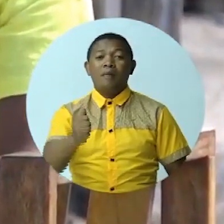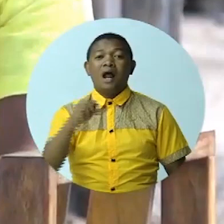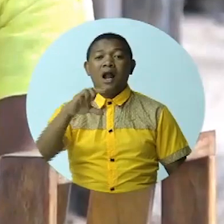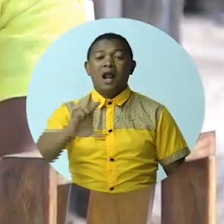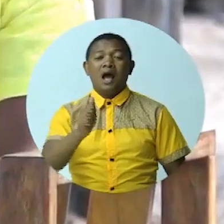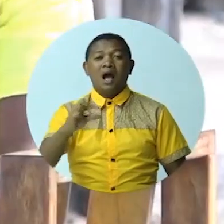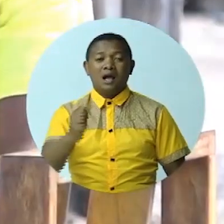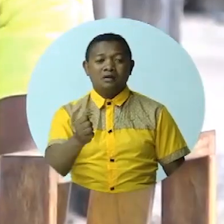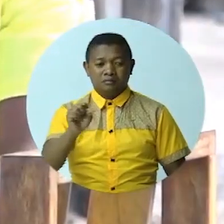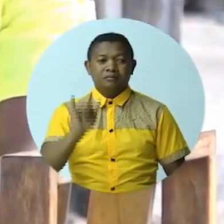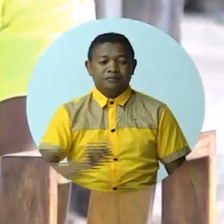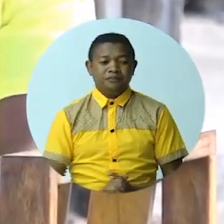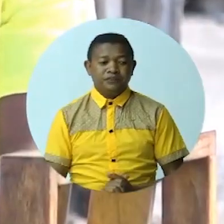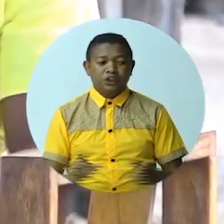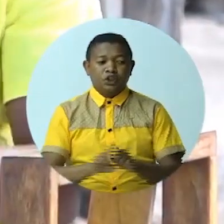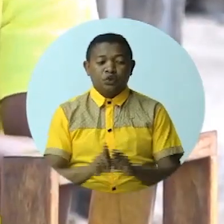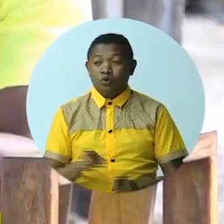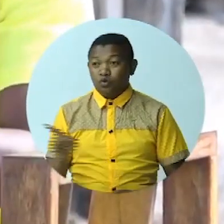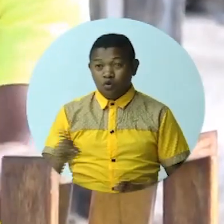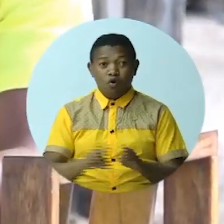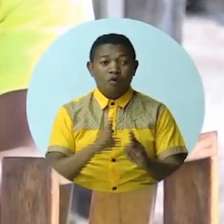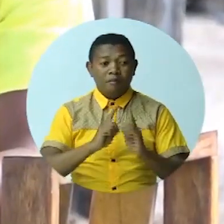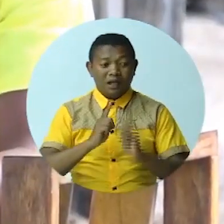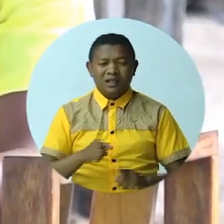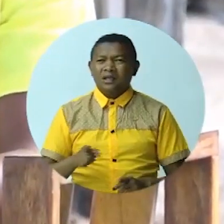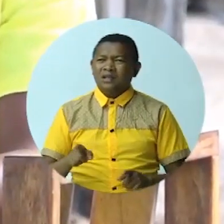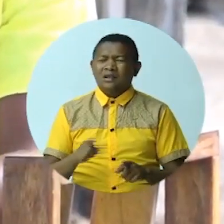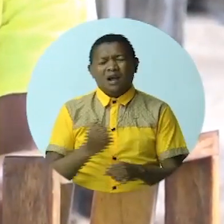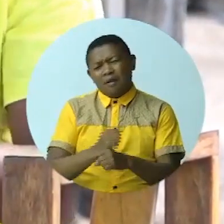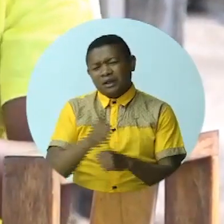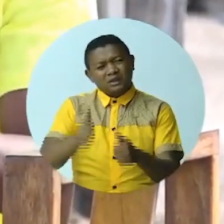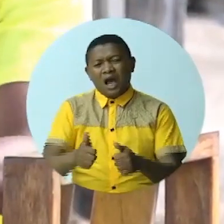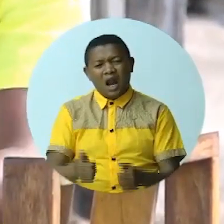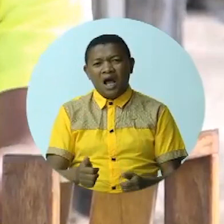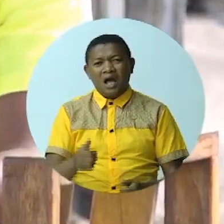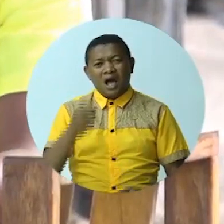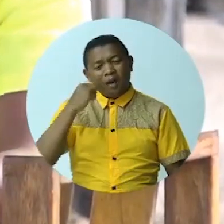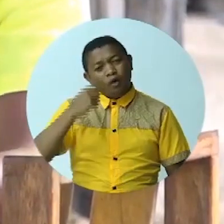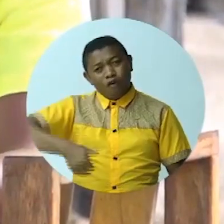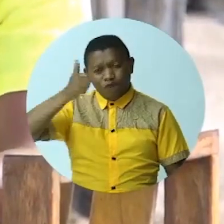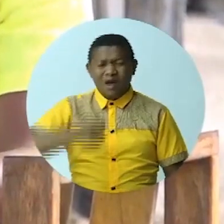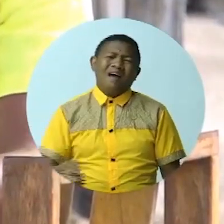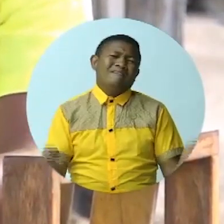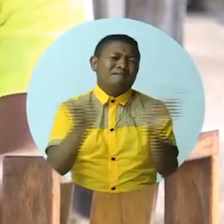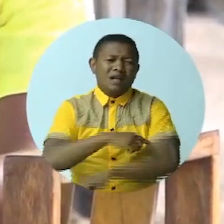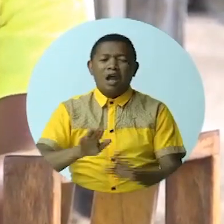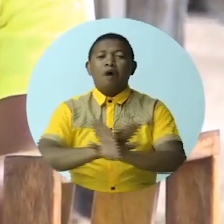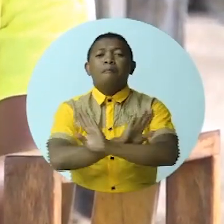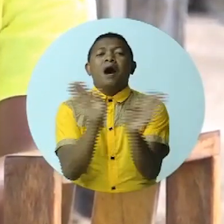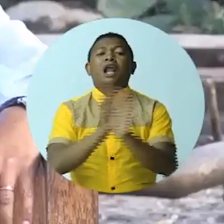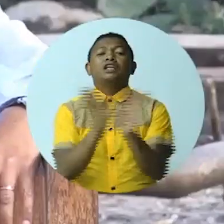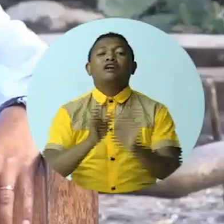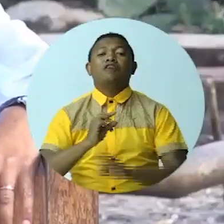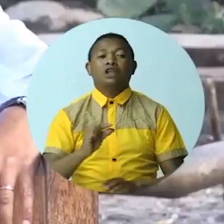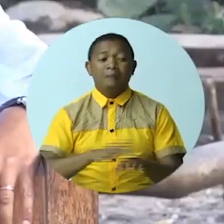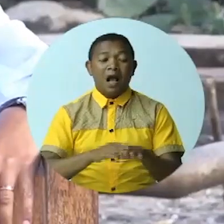fanafody anasitrana ny coronavirus tsara angambany andriamatao filoha raha mba hitondrana fanazavana kely ny makasika ny faro